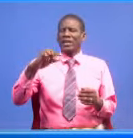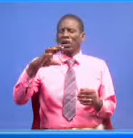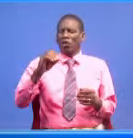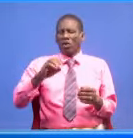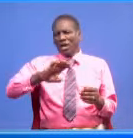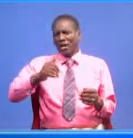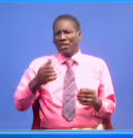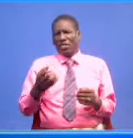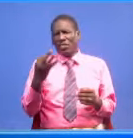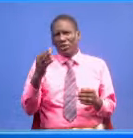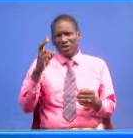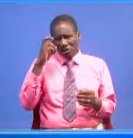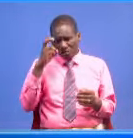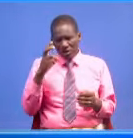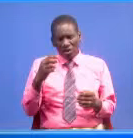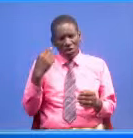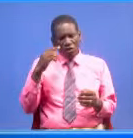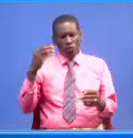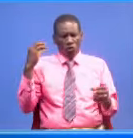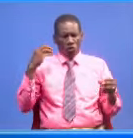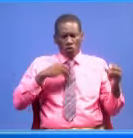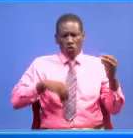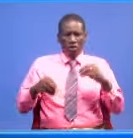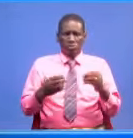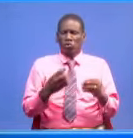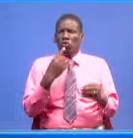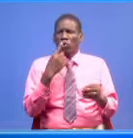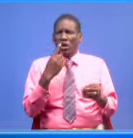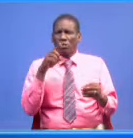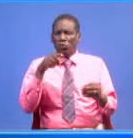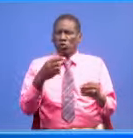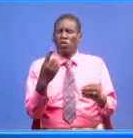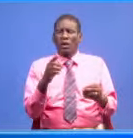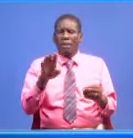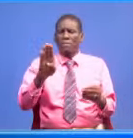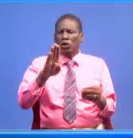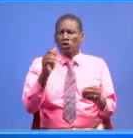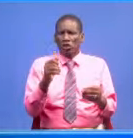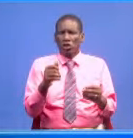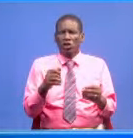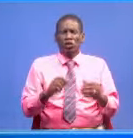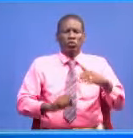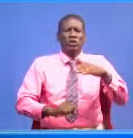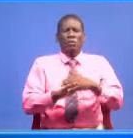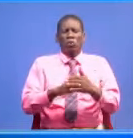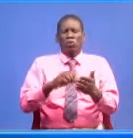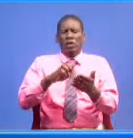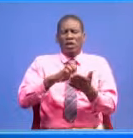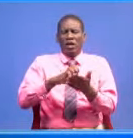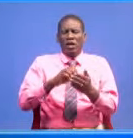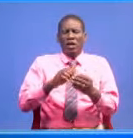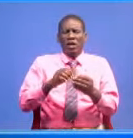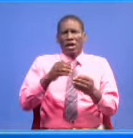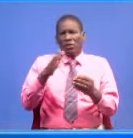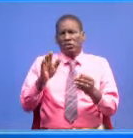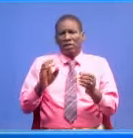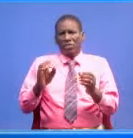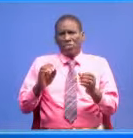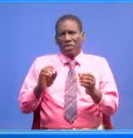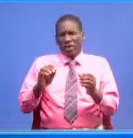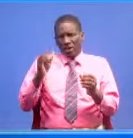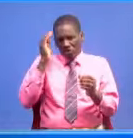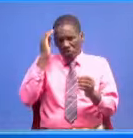kuhusiana na ubadhirifu wa shilingi bilioni 1.1 udhamini ya elimu ya ng'ambo imeahirishwa baada ya upande wa mashtaka